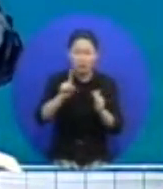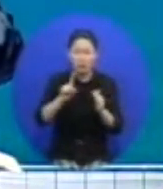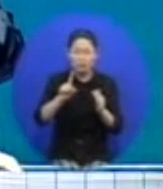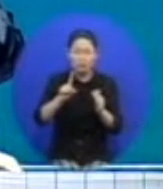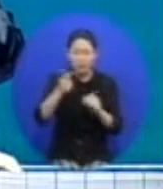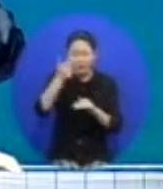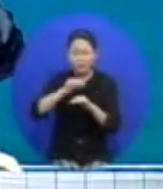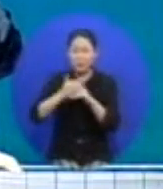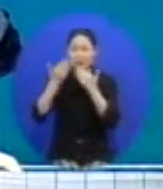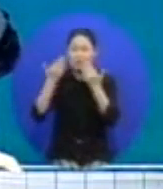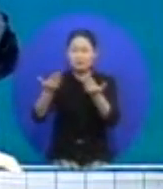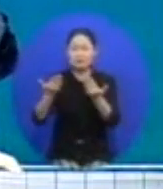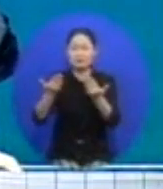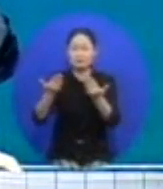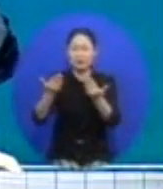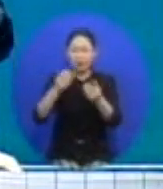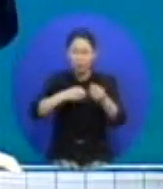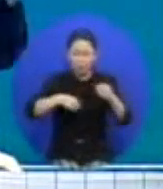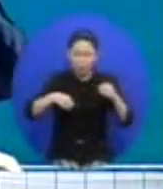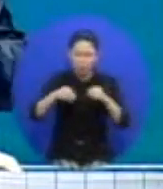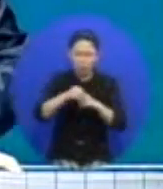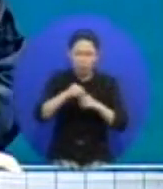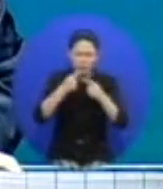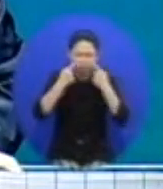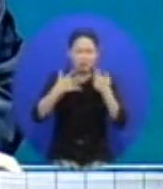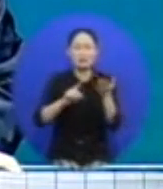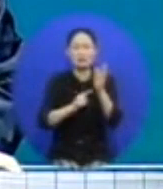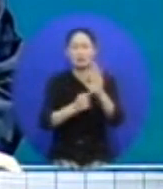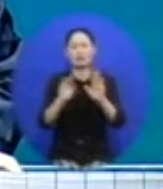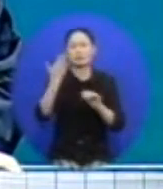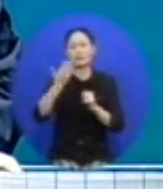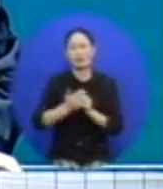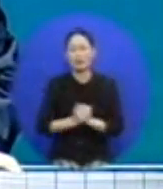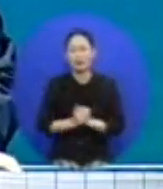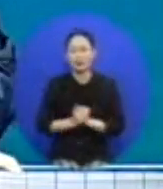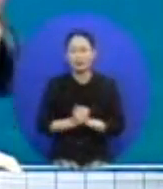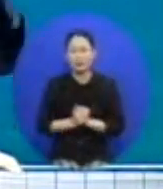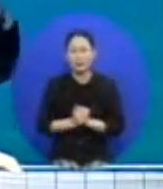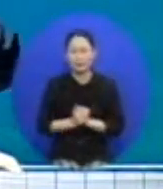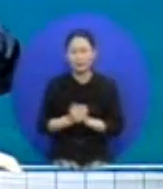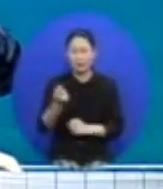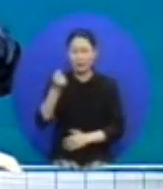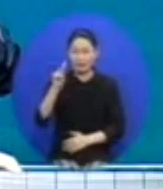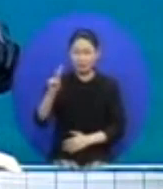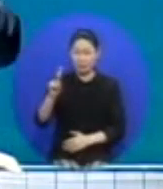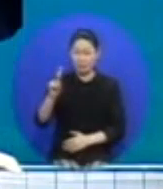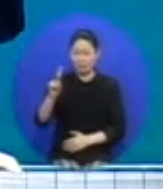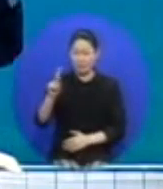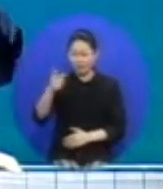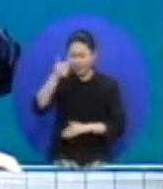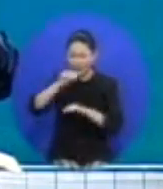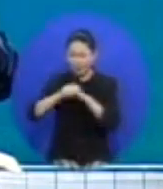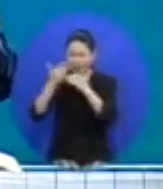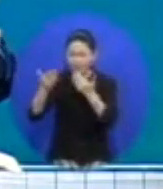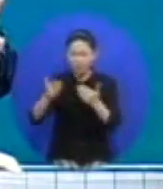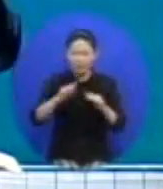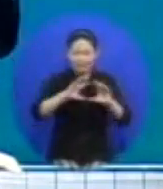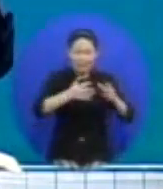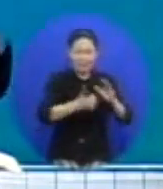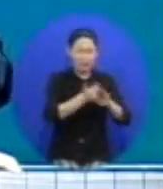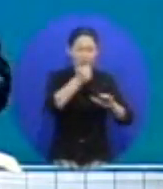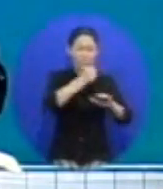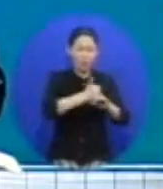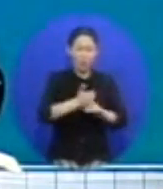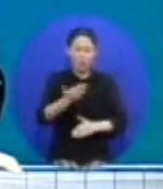하는지 오히려 더 분명하게 드러나는 거죠 테레비를 예비하고 세상 성공을 예비하고 먹고